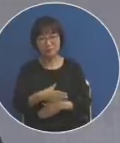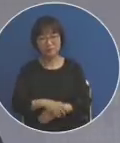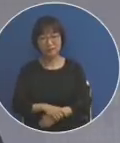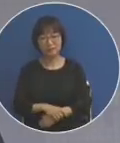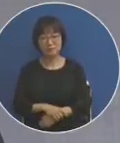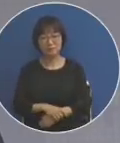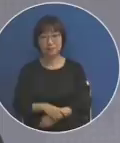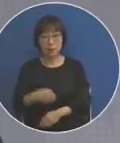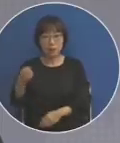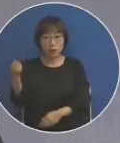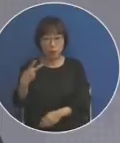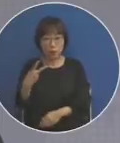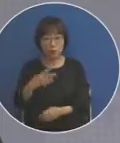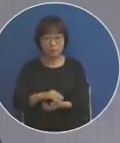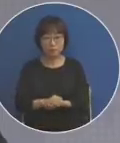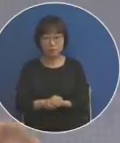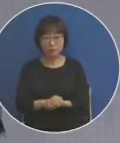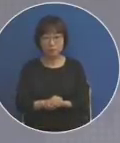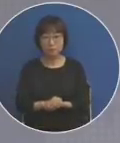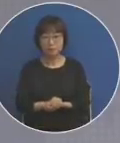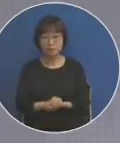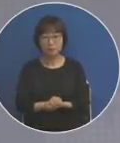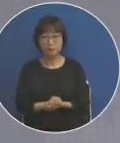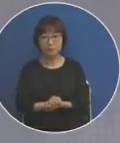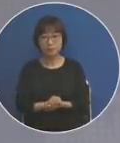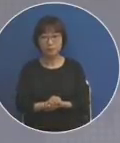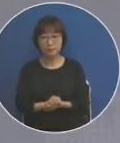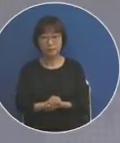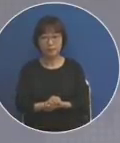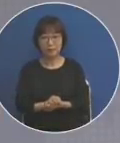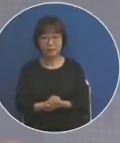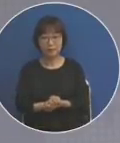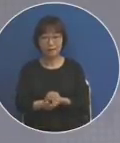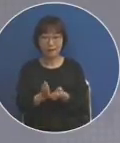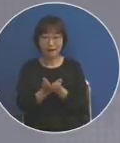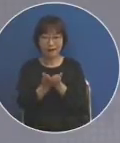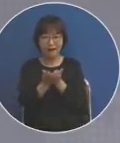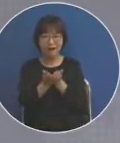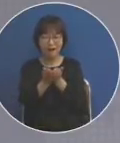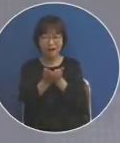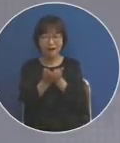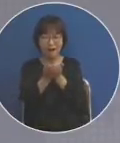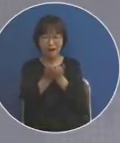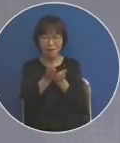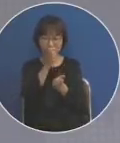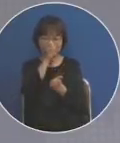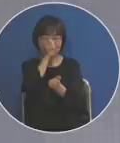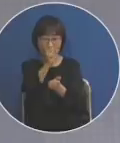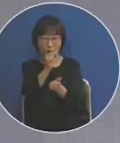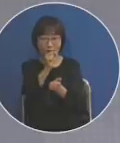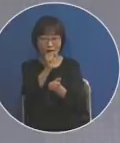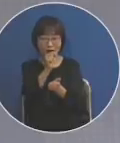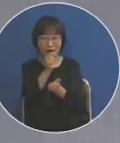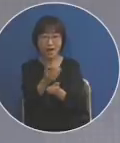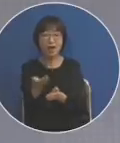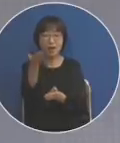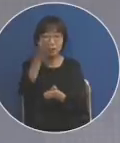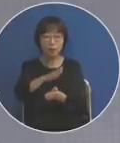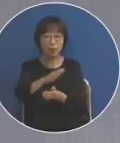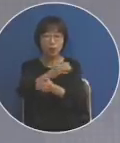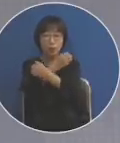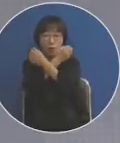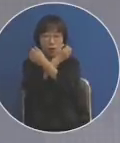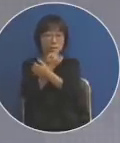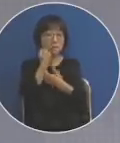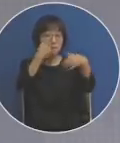아무리 좋은 배가 많이 왔다 갔다 할지라도요, 등대가 없으면 사고 나요. Now, no matter how many ships and boats that may be out there,